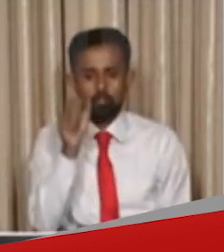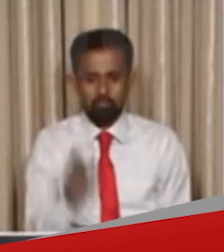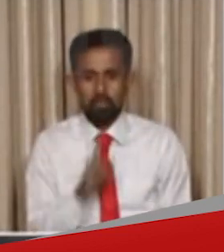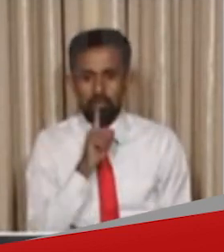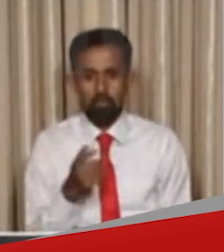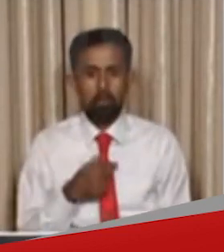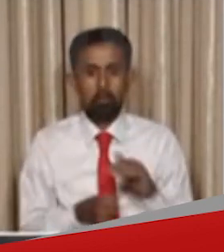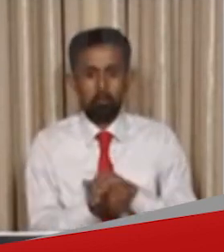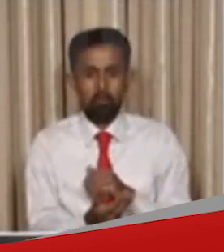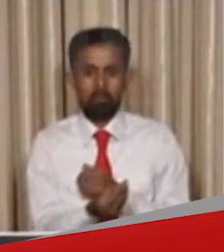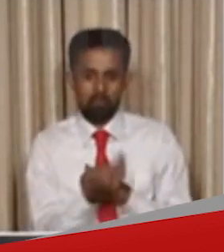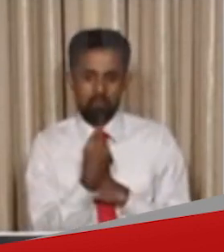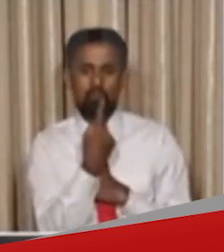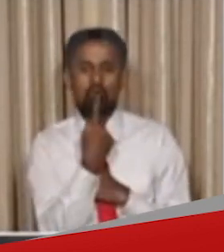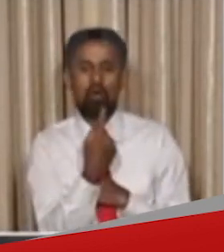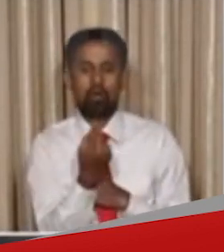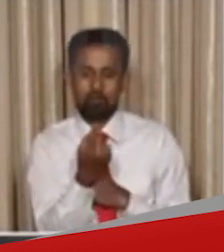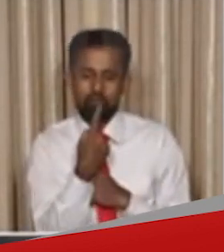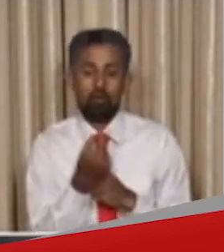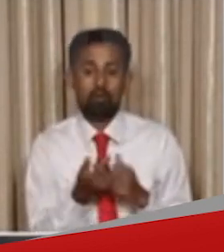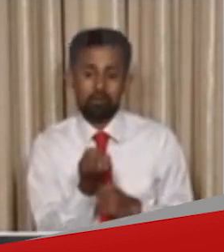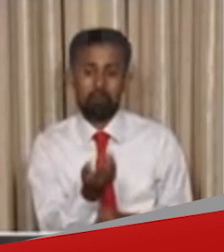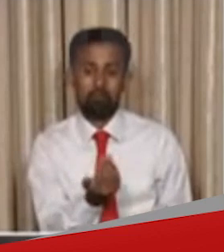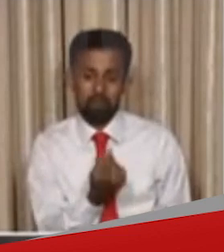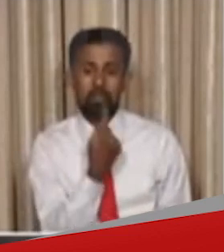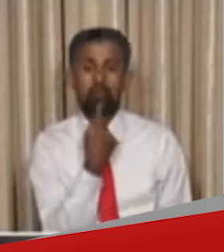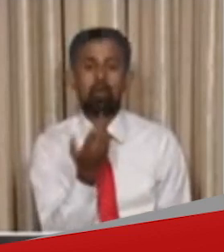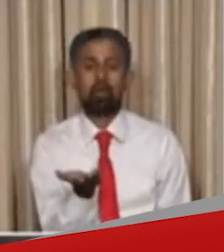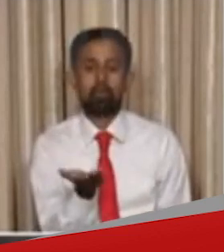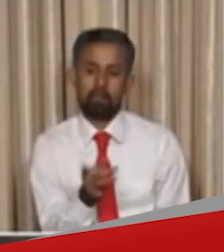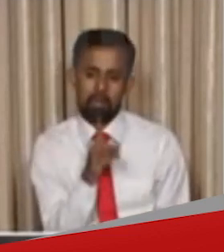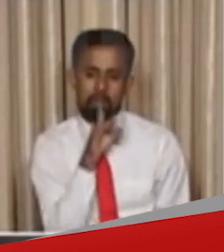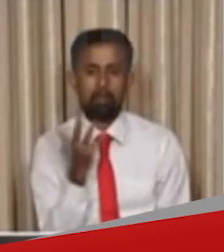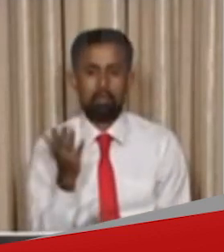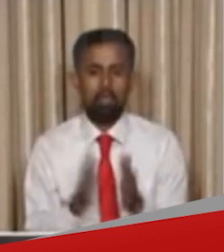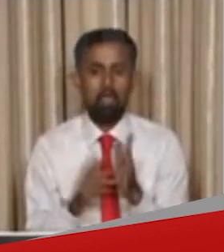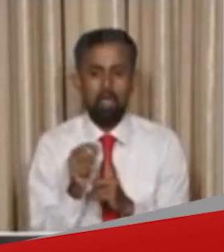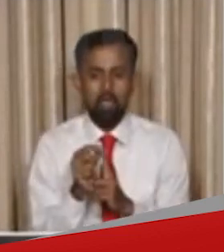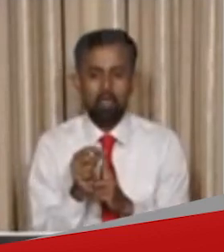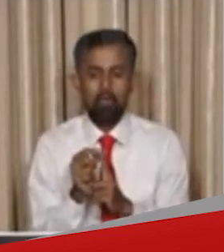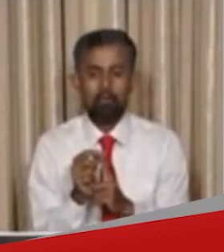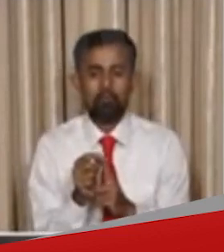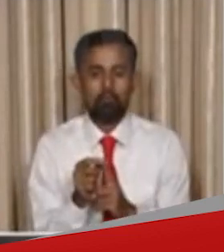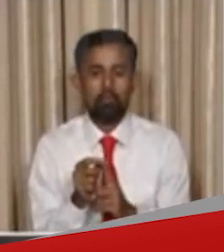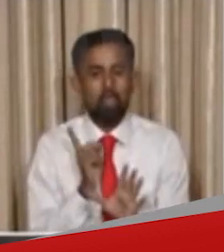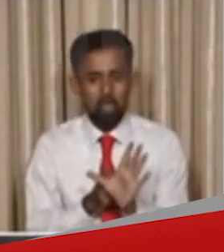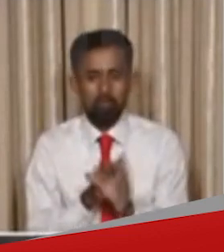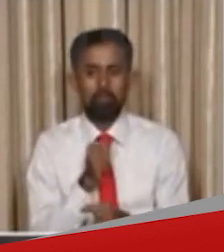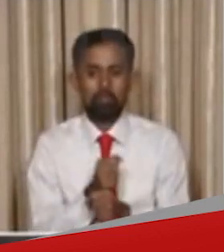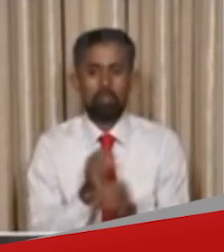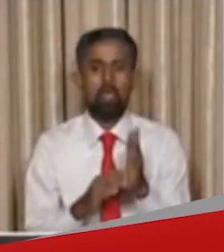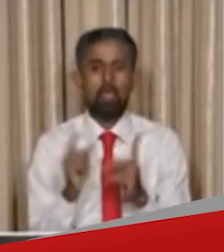අපෙන් අල්ලස් ඉල්ලනෝ, අපෙන් මෙහෙම ඉල්ලනෝ, කප්පන් ඉල්ලනෝ. ඉතින් මෙහෙම ලැජ්ජ නැති ඇමතිකම් දරනවට වැඩිය හොඳයි. හැම ආණ්ඩුවම